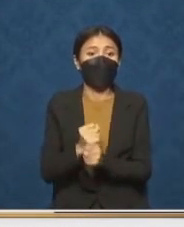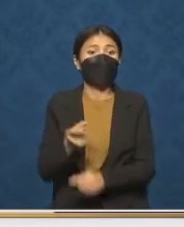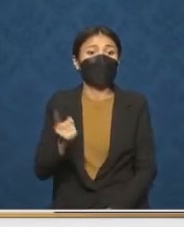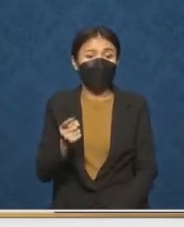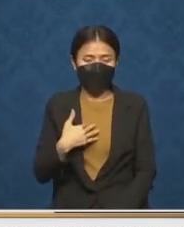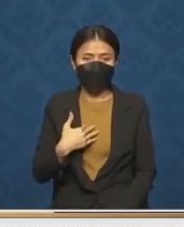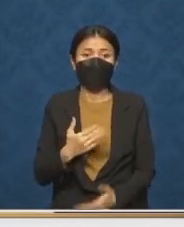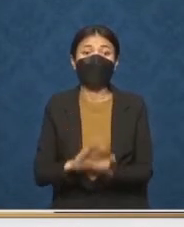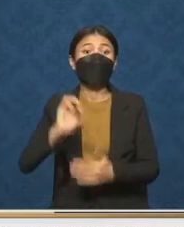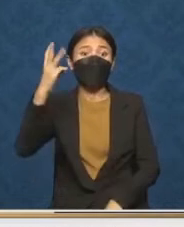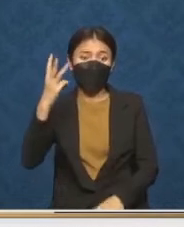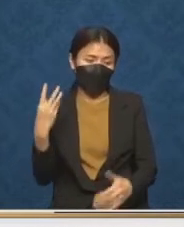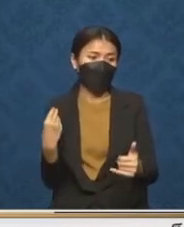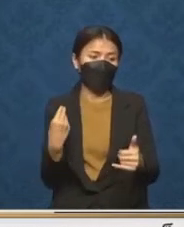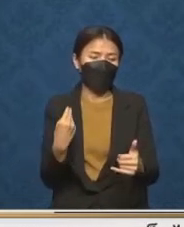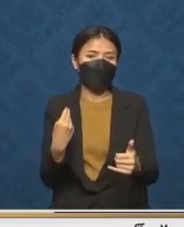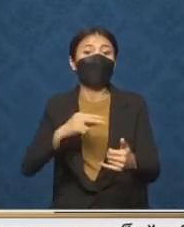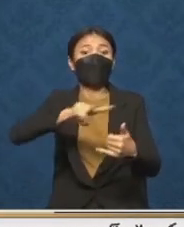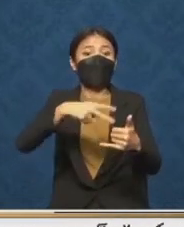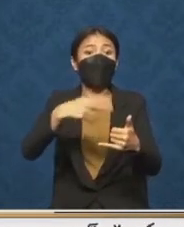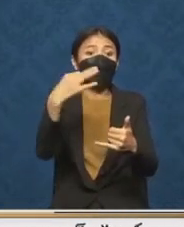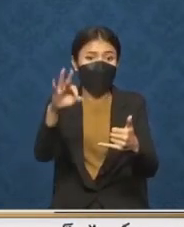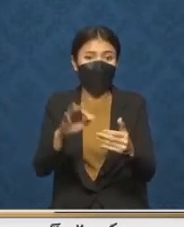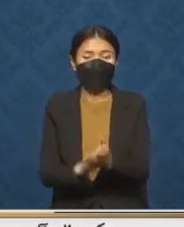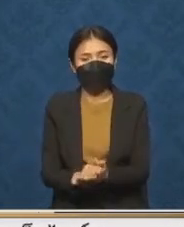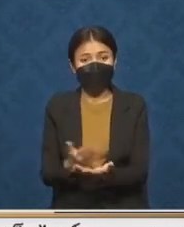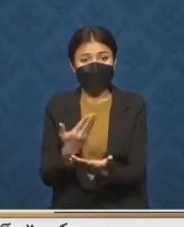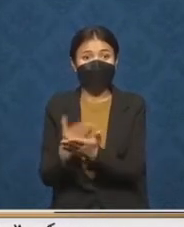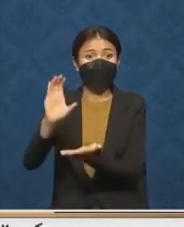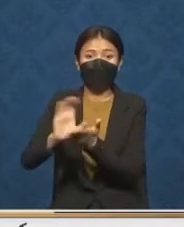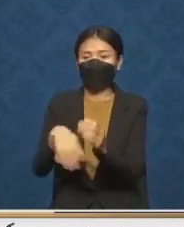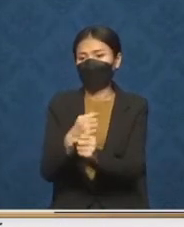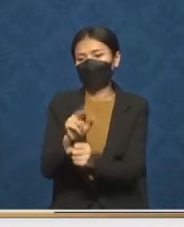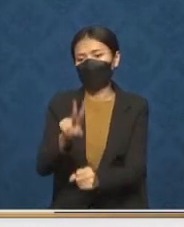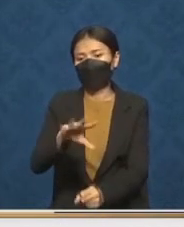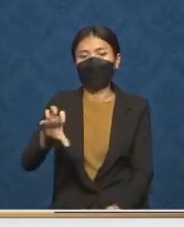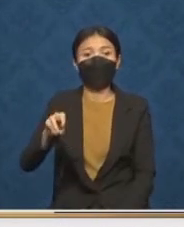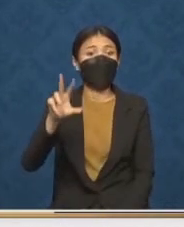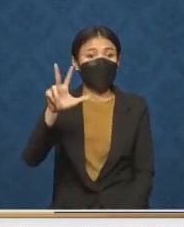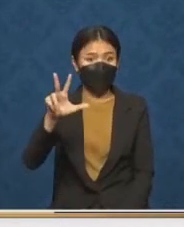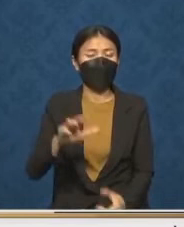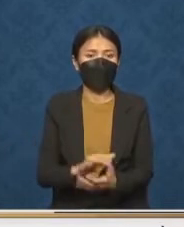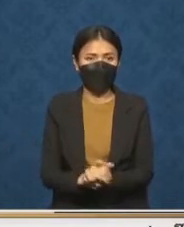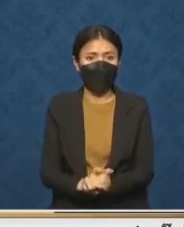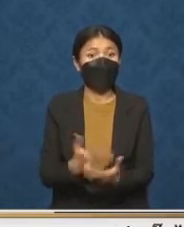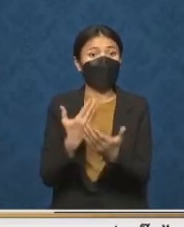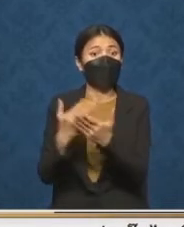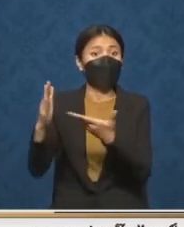จากข้อมูลของงบกลางค่าใช้จ่ายในส่วนนี้ปีงบประมาณ2563มีการเบิกจ่ายอยู่